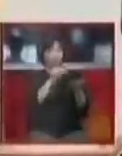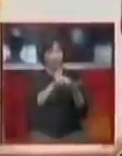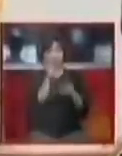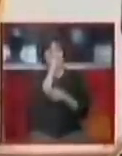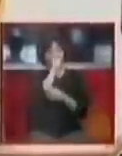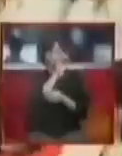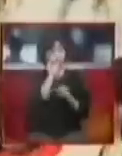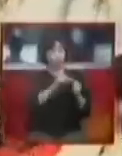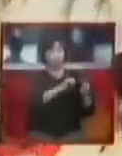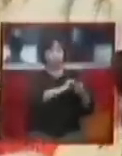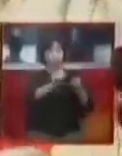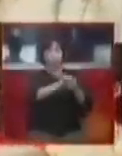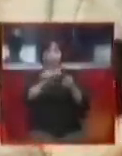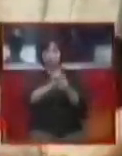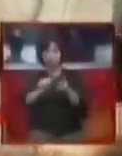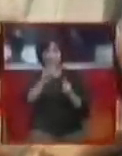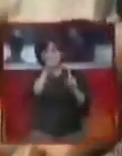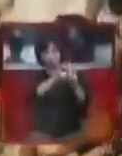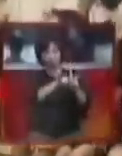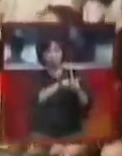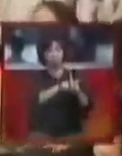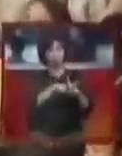Pilipino.